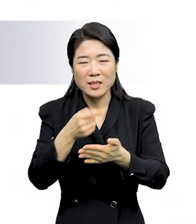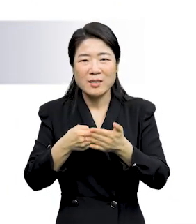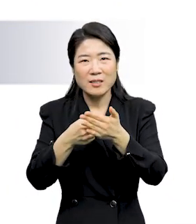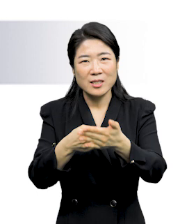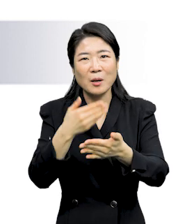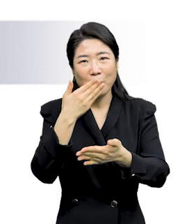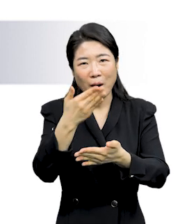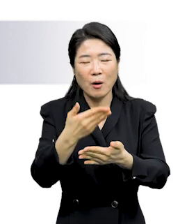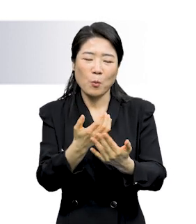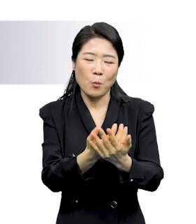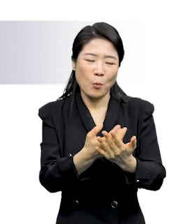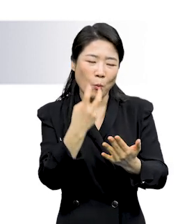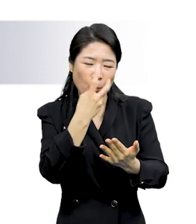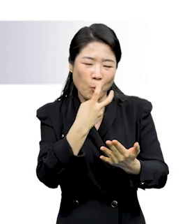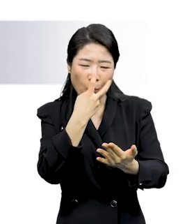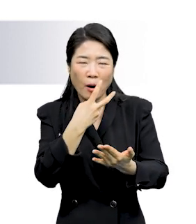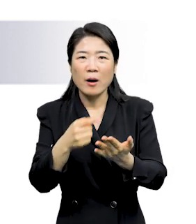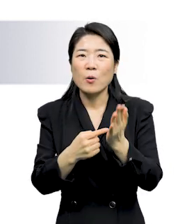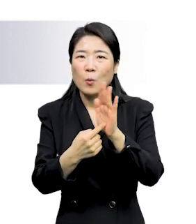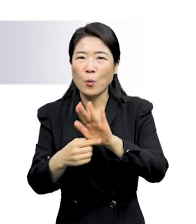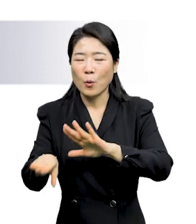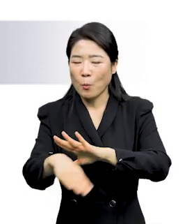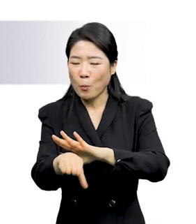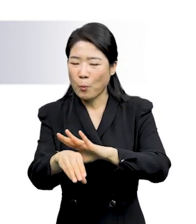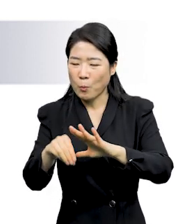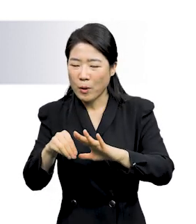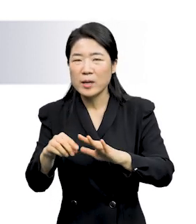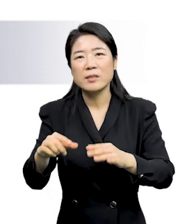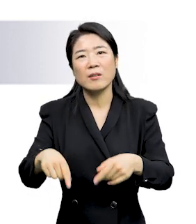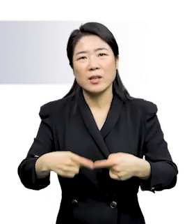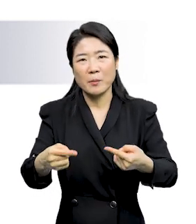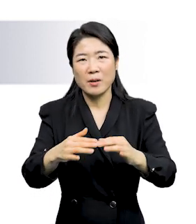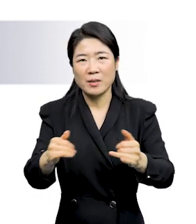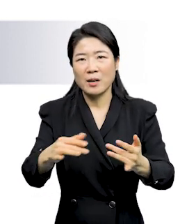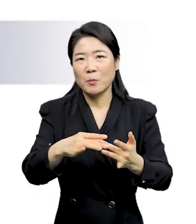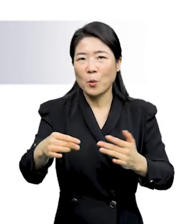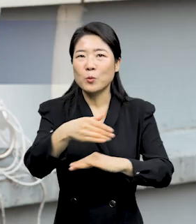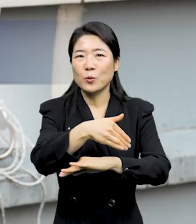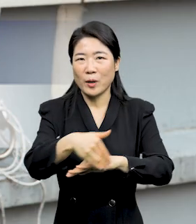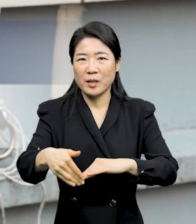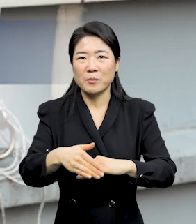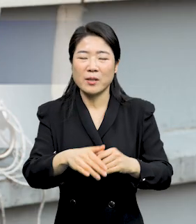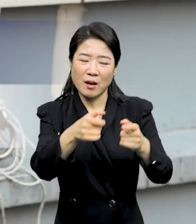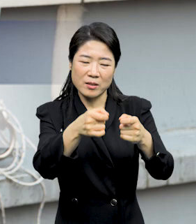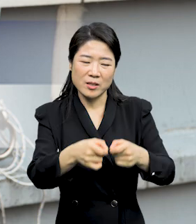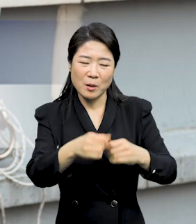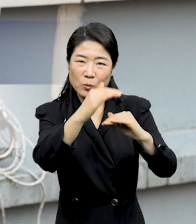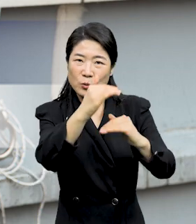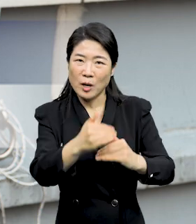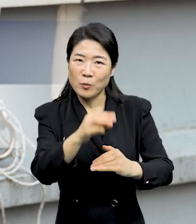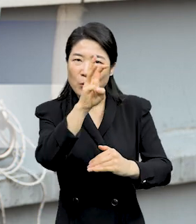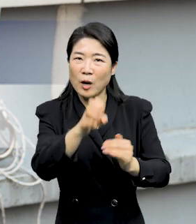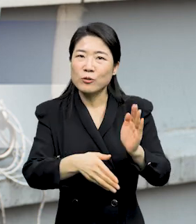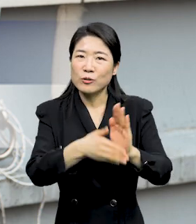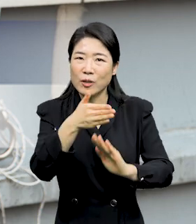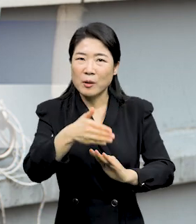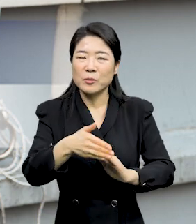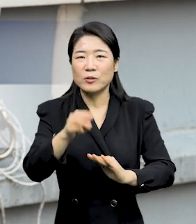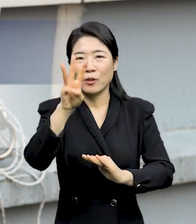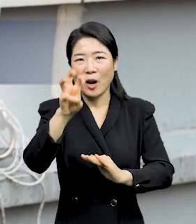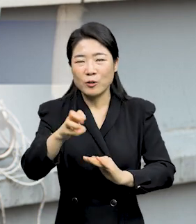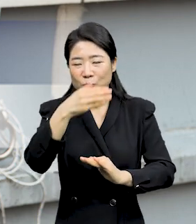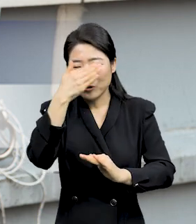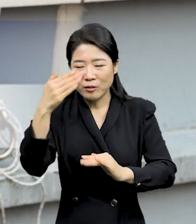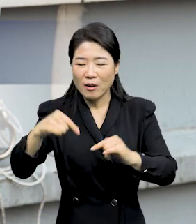가능하고 서류 심사와 공개 추첨을 통해 참여자를 선정할 예정입니다. 세부 내용은 시 또는 광주 청년